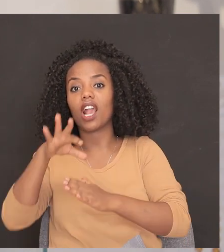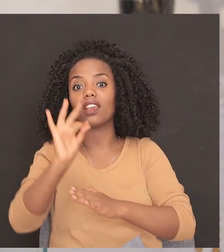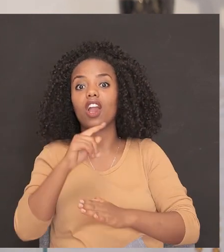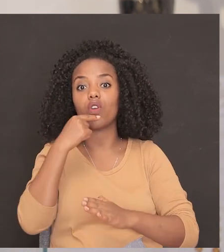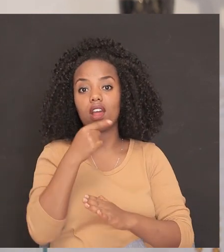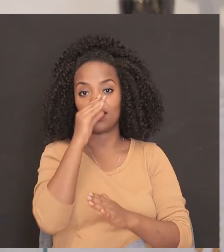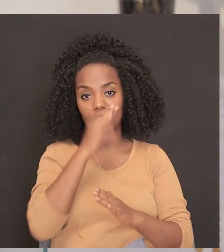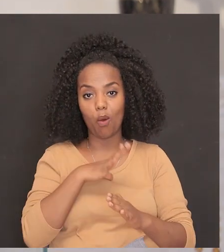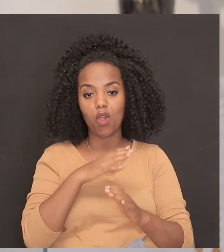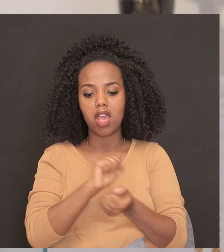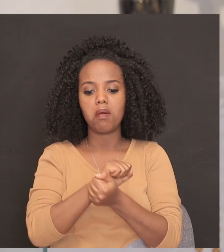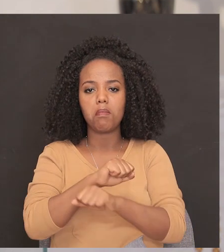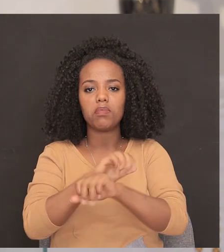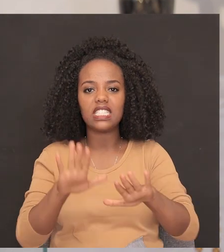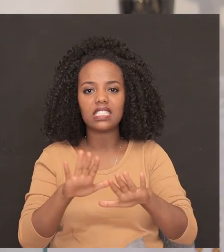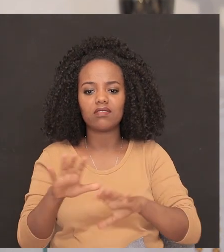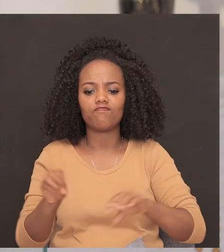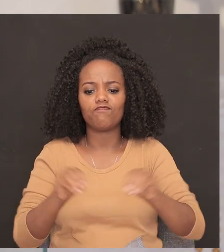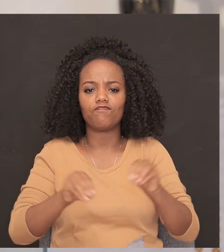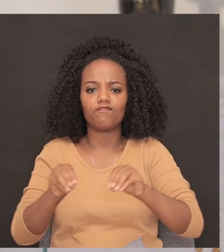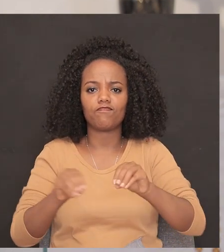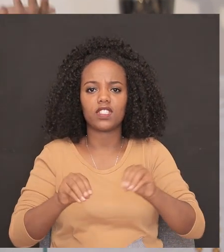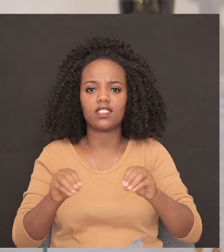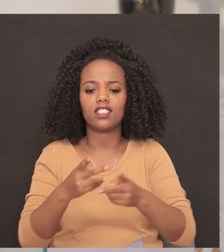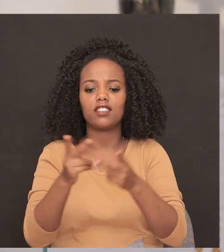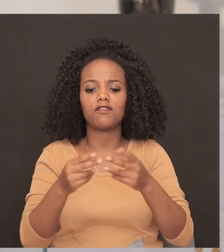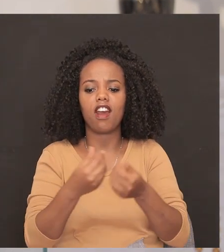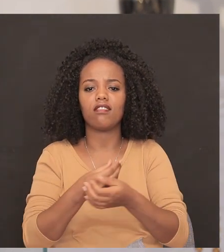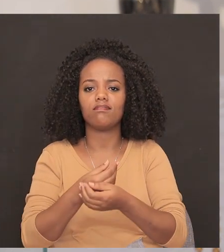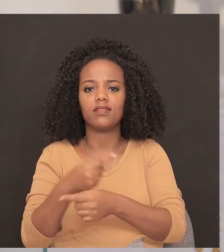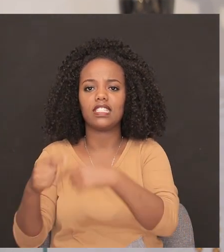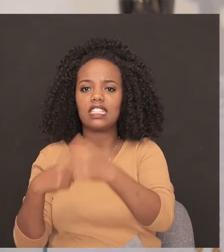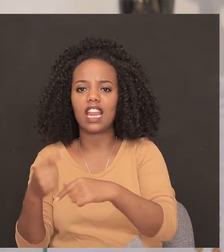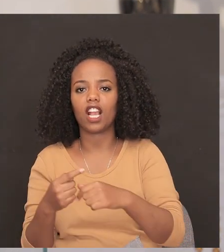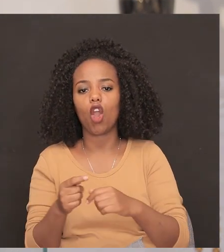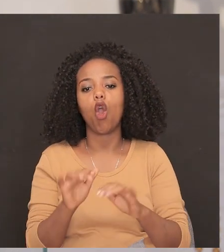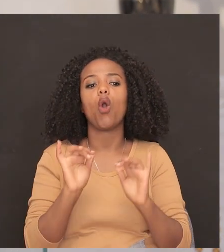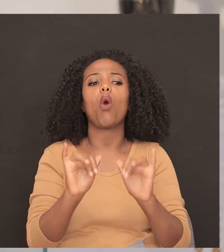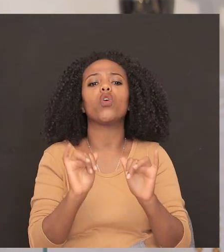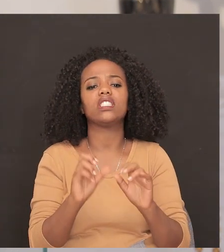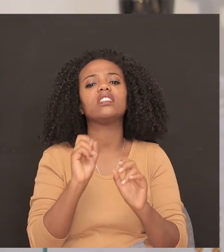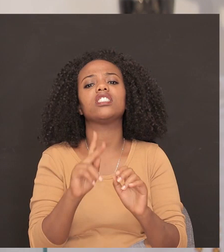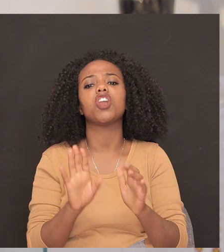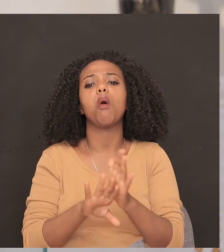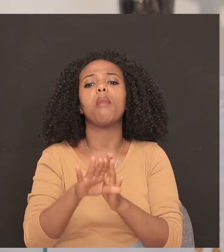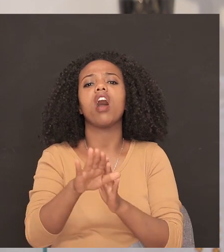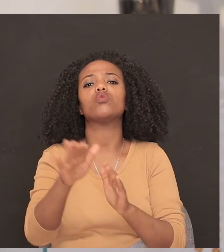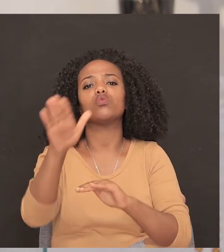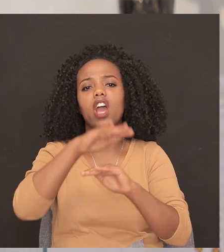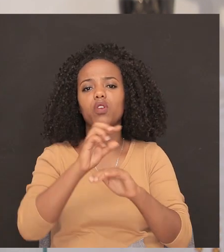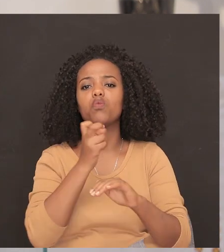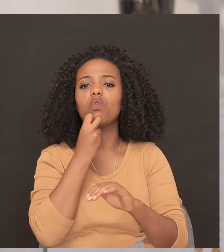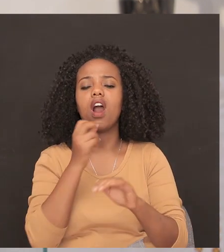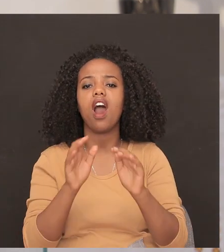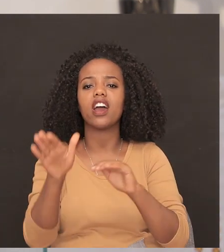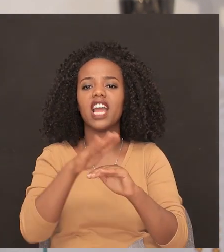ሰው ምድር ስትናወጥበት፣ ስትንቀጠቀጥበት፣ ስፍራ ስትለቅበት፣ ቆይ እስቲ ውሃው ላይ፣ ባህሩ ላይ፣ ውቅያኖሱ ላይ